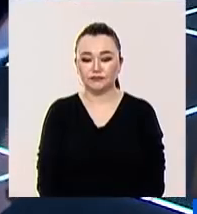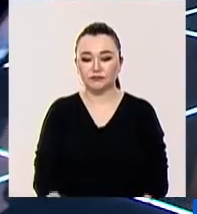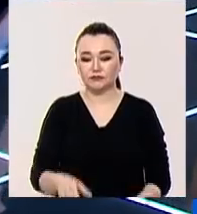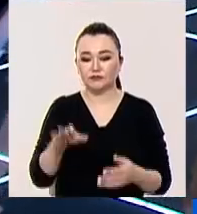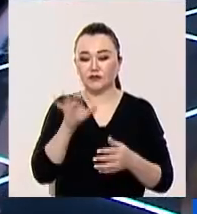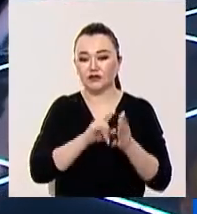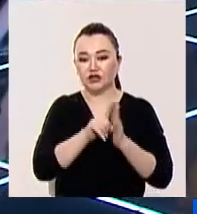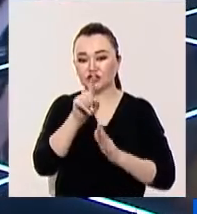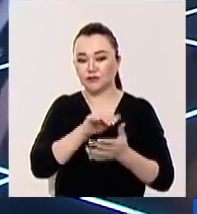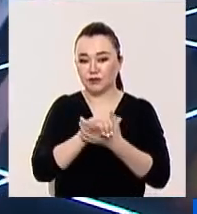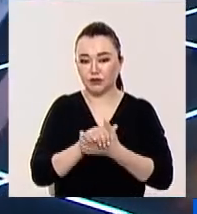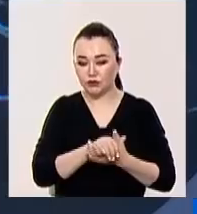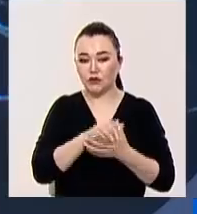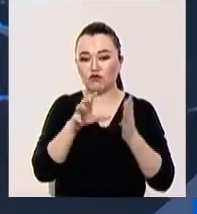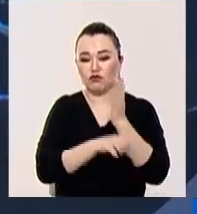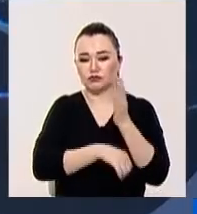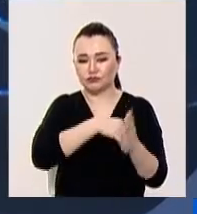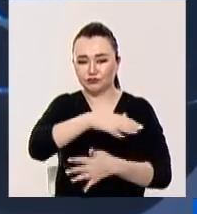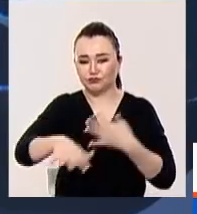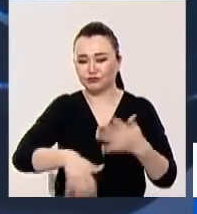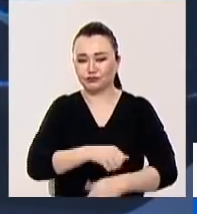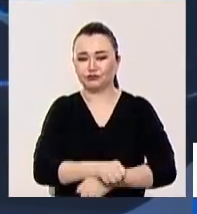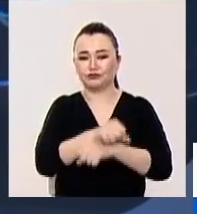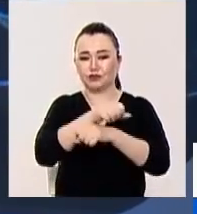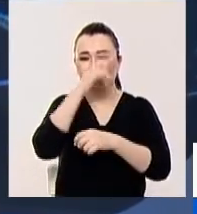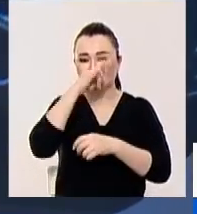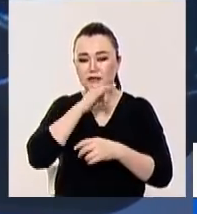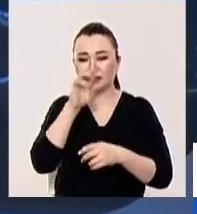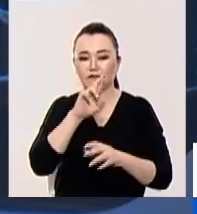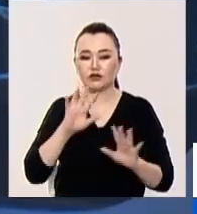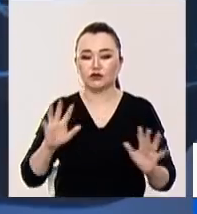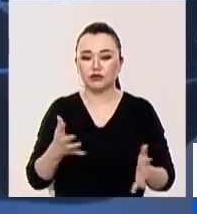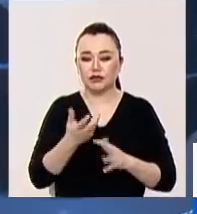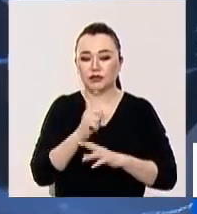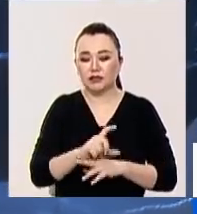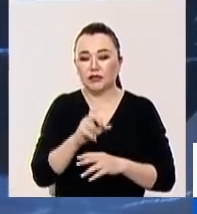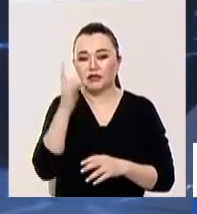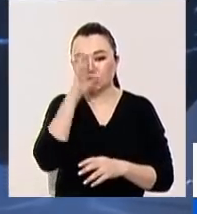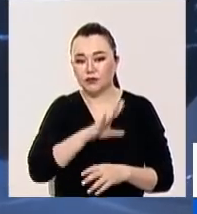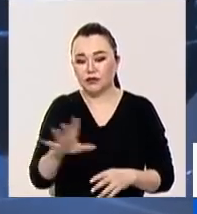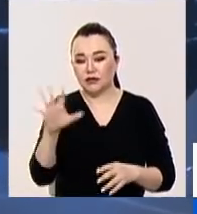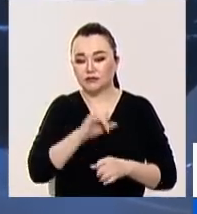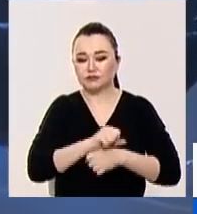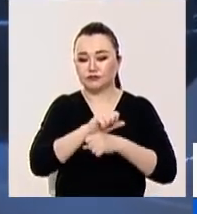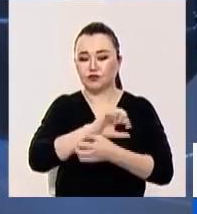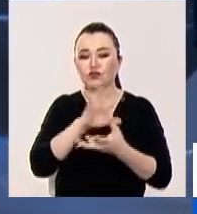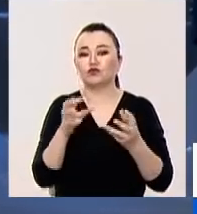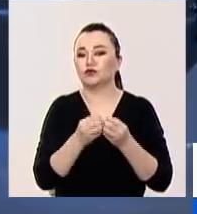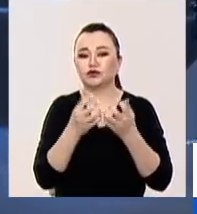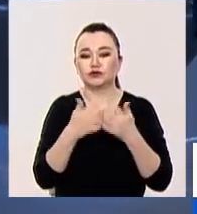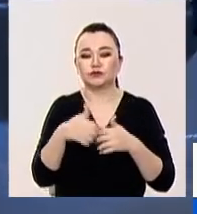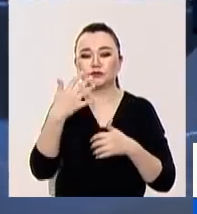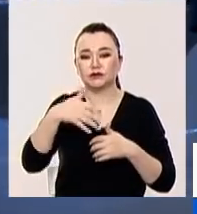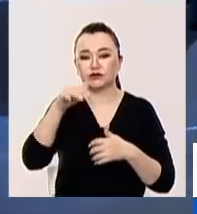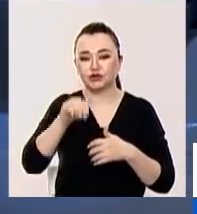Бейбіт түрде басталып, соңы мемлекеттік төңкеріске айналып кете жаздаған Қазақстандағы қаңтар оқиғасы кезінде республика бойынша шеруге шыққандардың жалпы саны